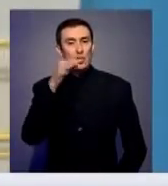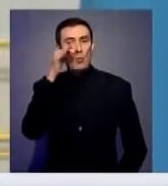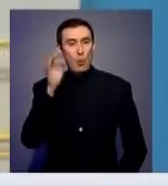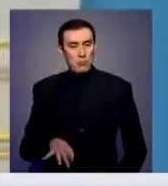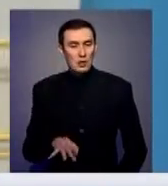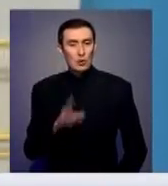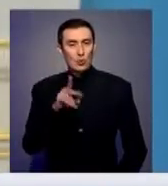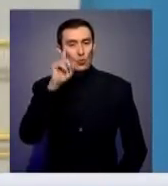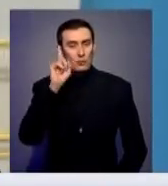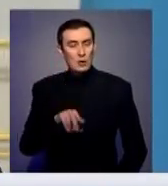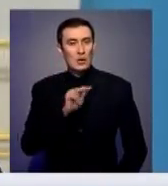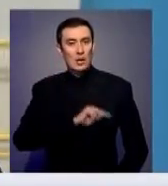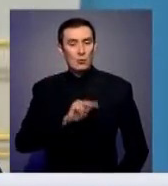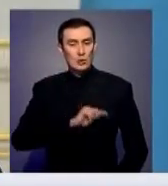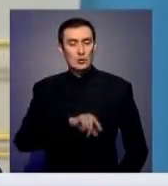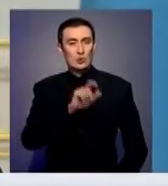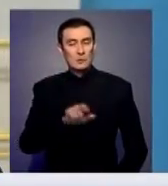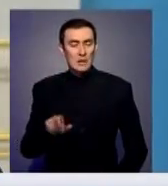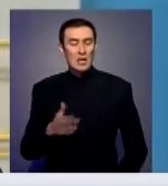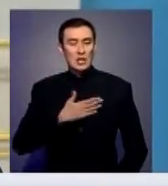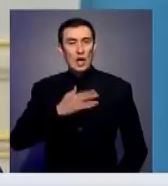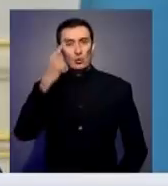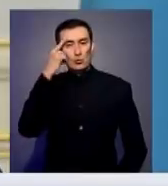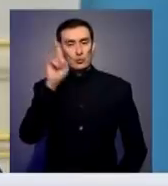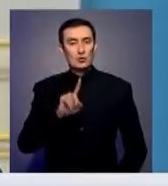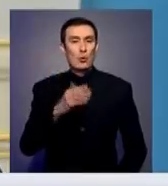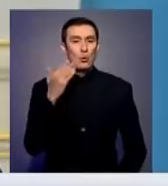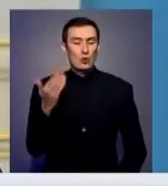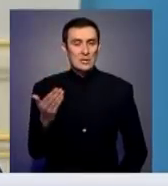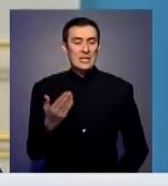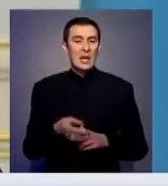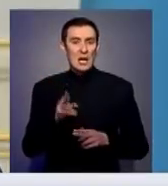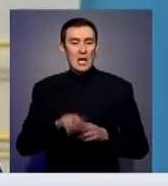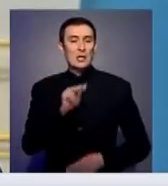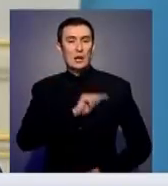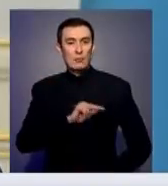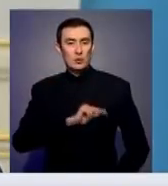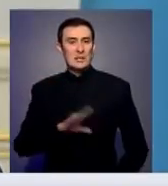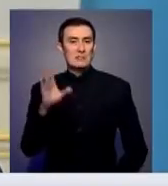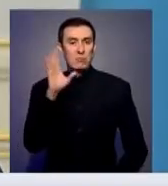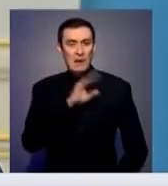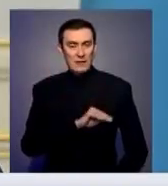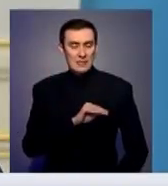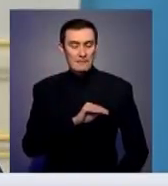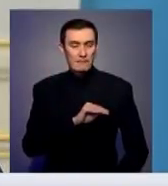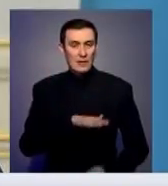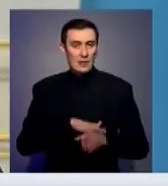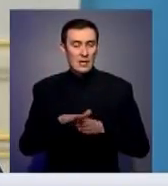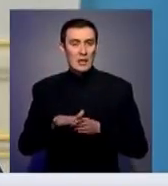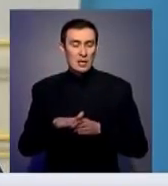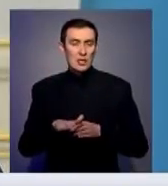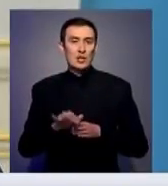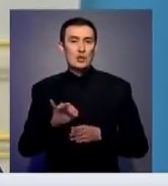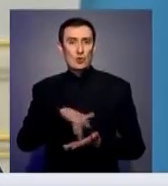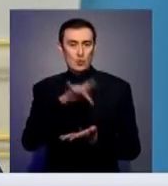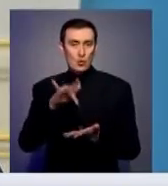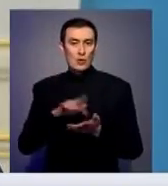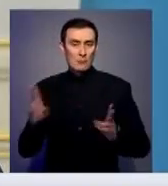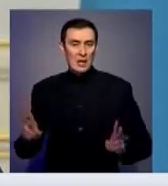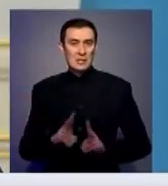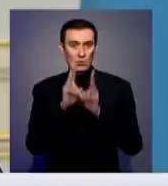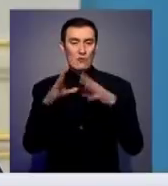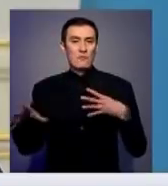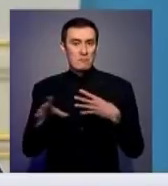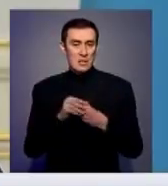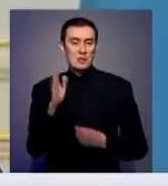умеющих работать людей. Думаю, что он с этой работой справится. Ну и городом, Астаной будем